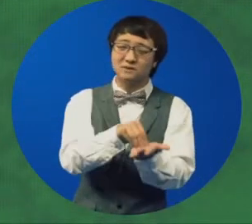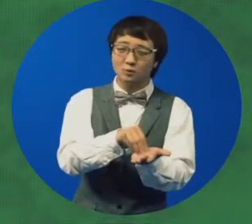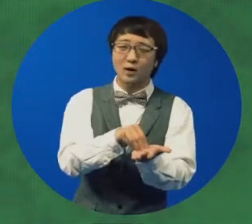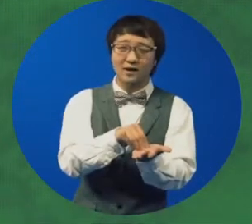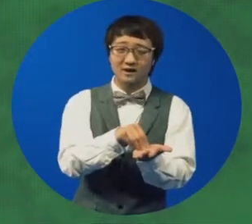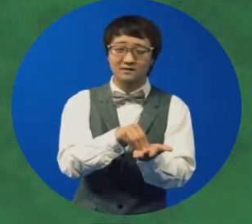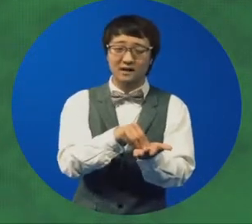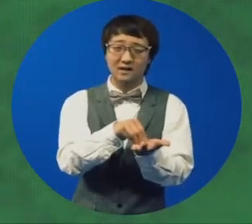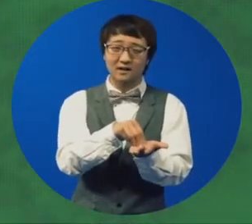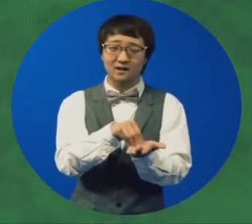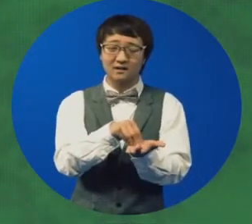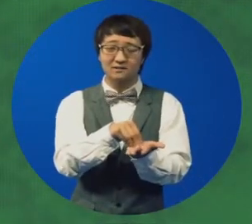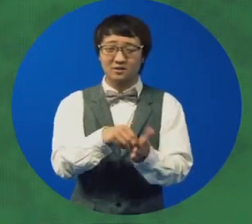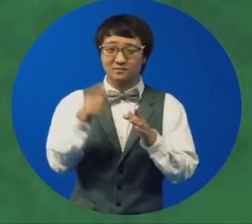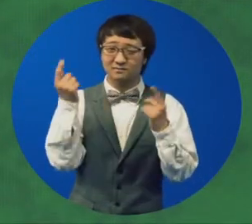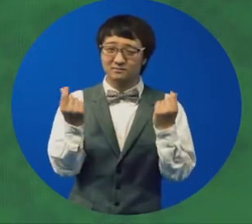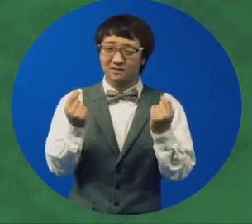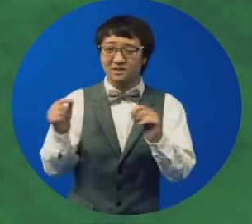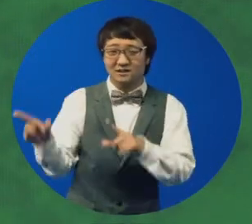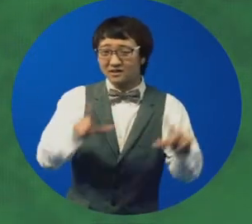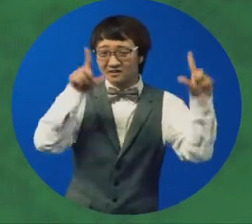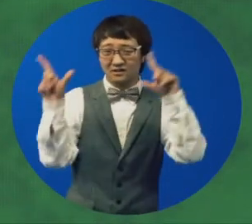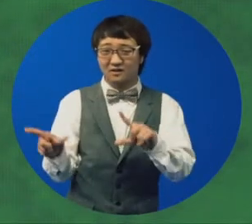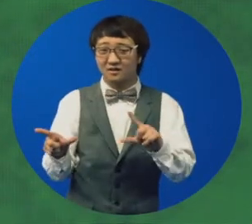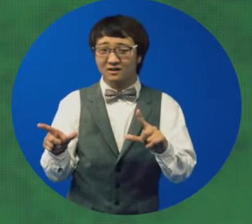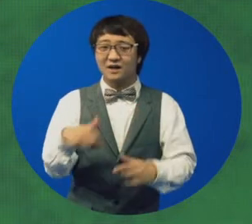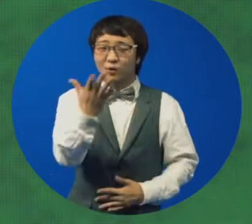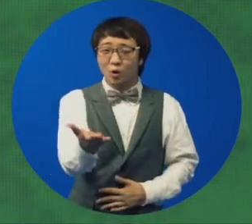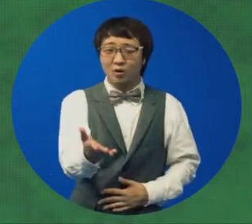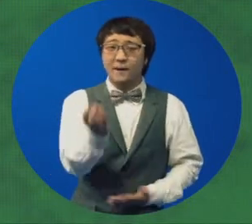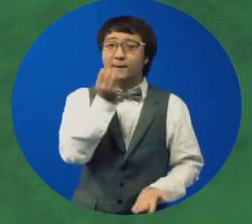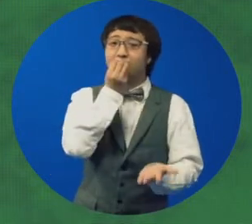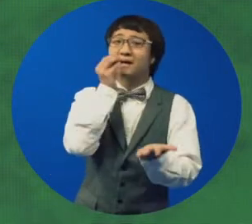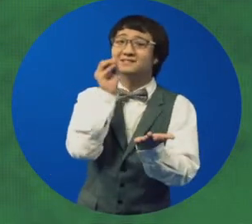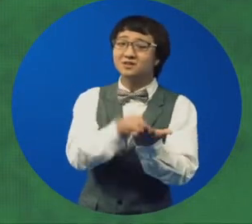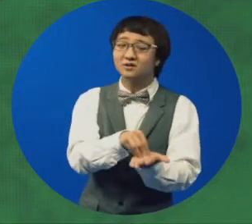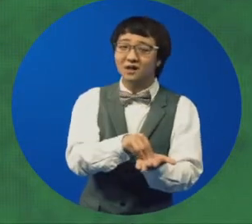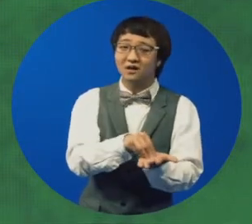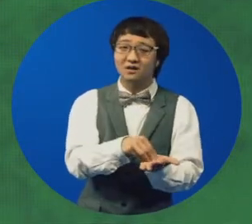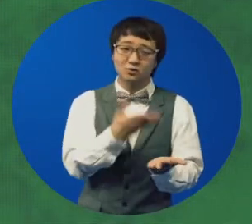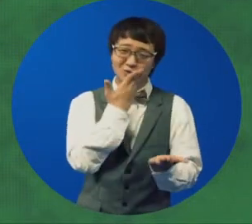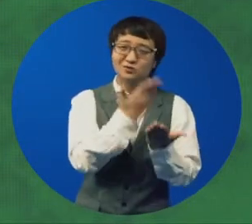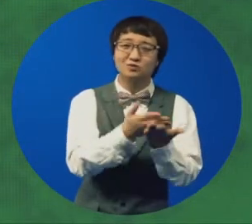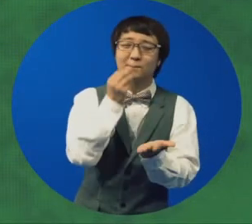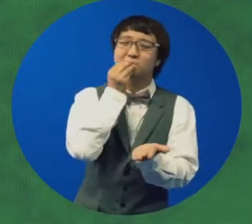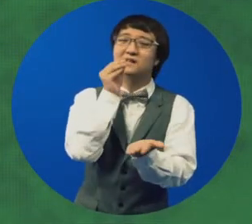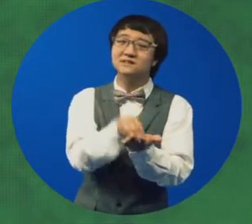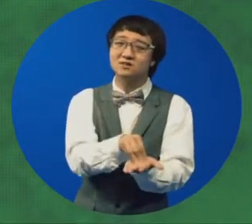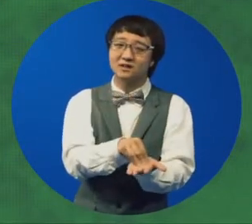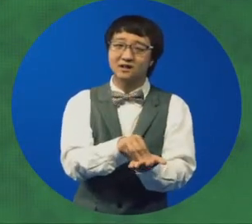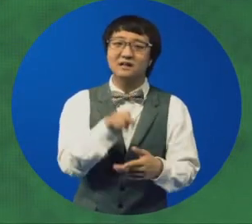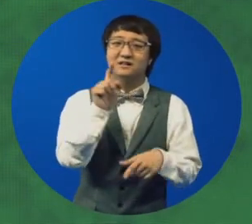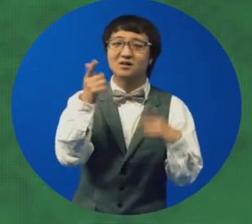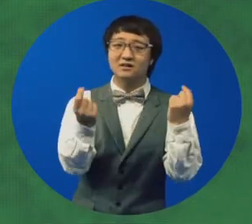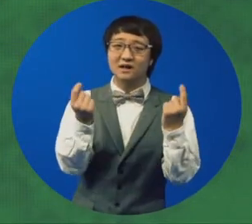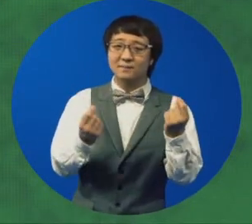예수님은 끊임없이 오셔서 너 반석이야, 너 반석이야 그렇게 불러주셨고